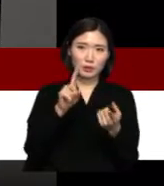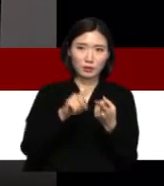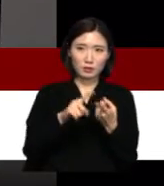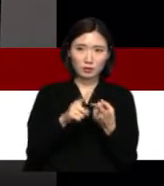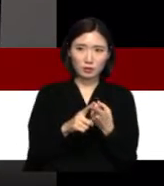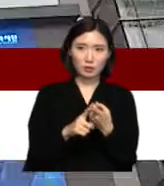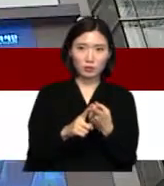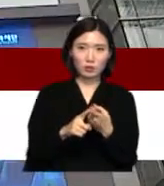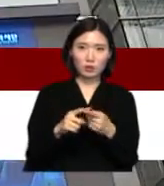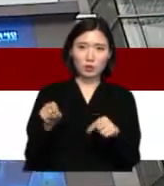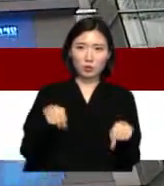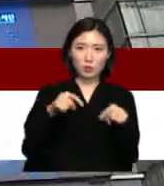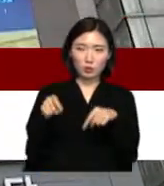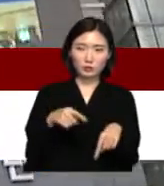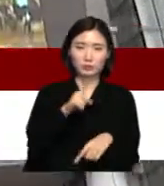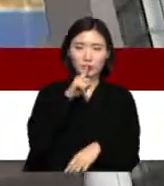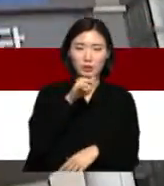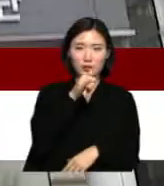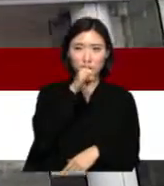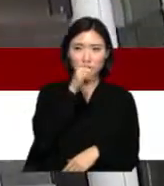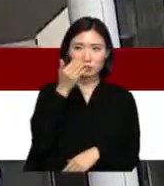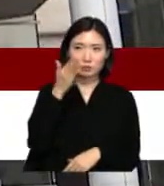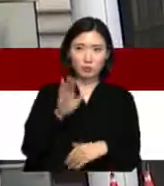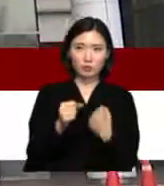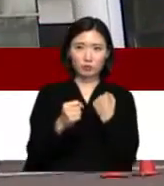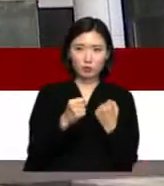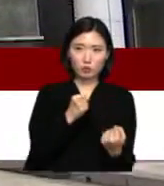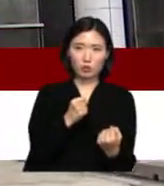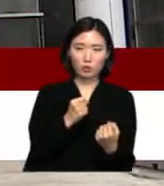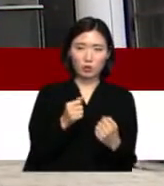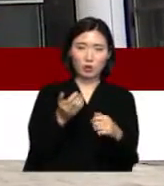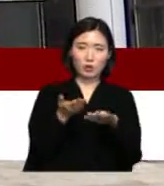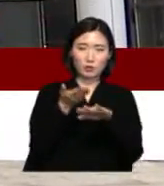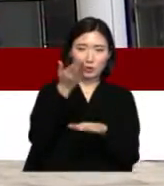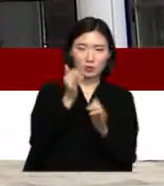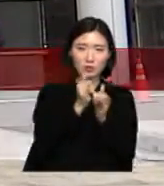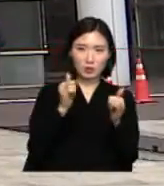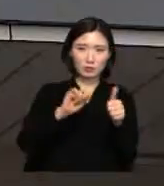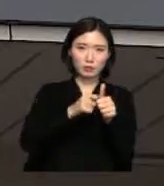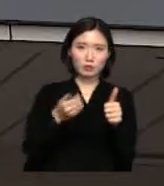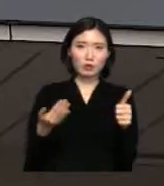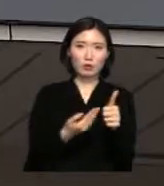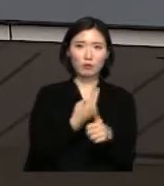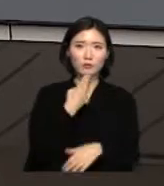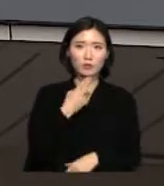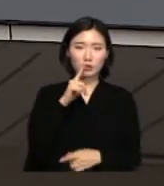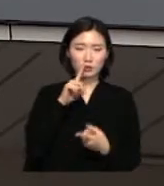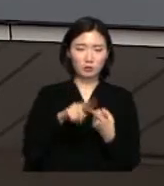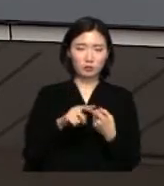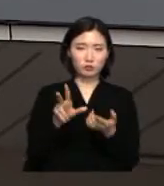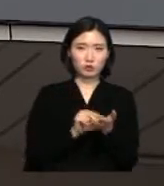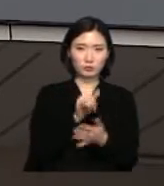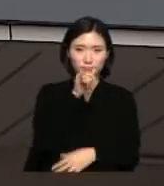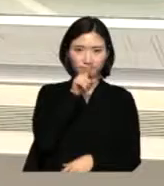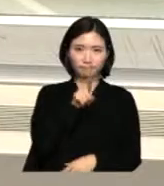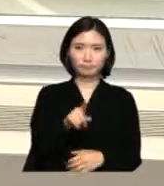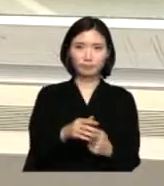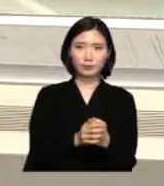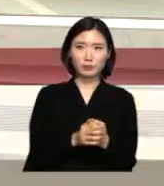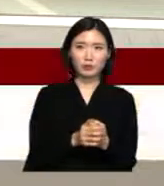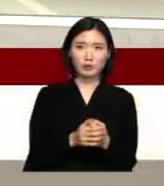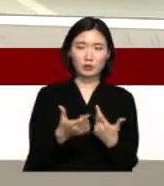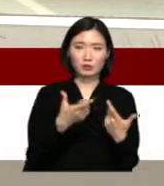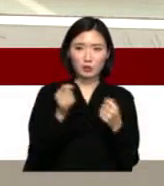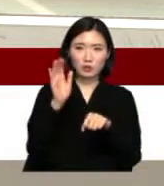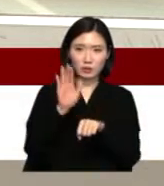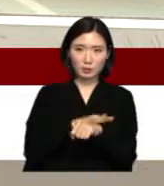버젓이 있는데도 사장과 본부장이 징계를 받지 않는 건 문제가 있다고 지적했습니다. 이렇게 정황이